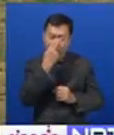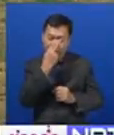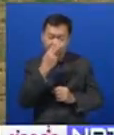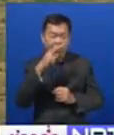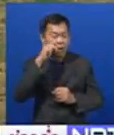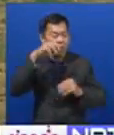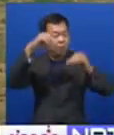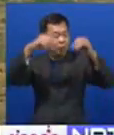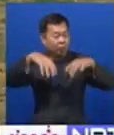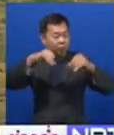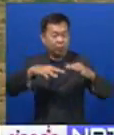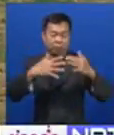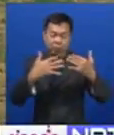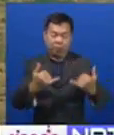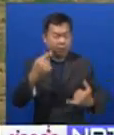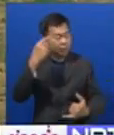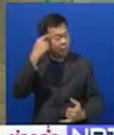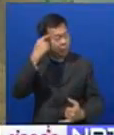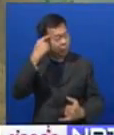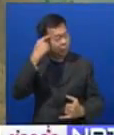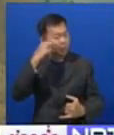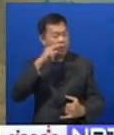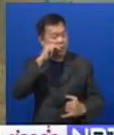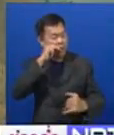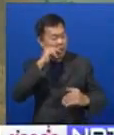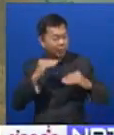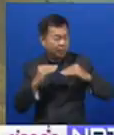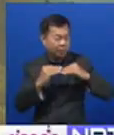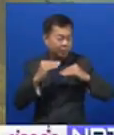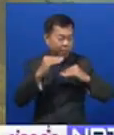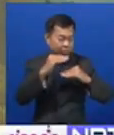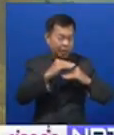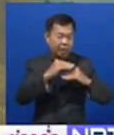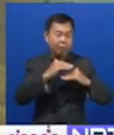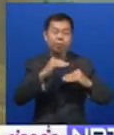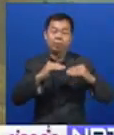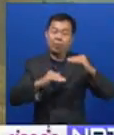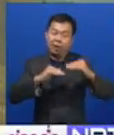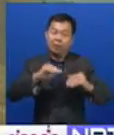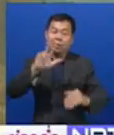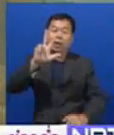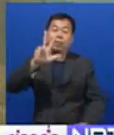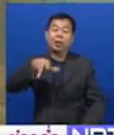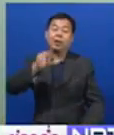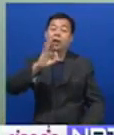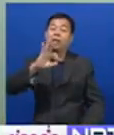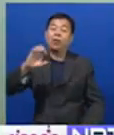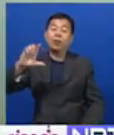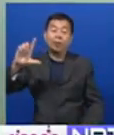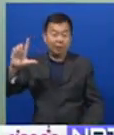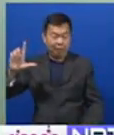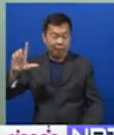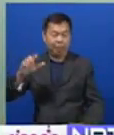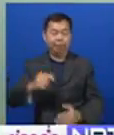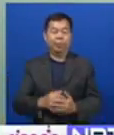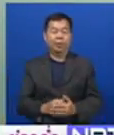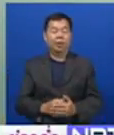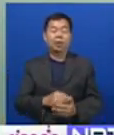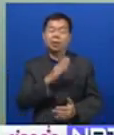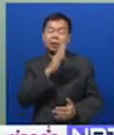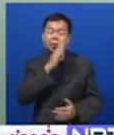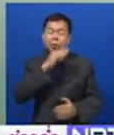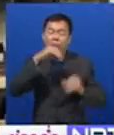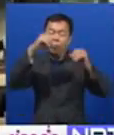นี้ก็เชื่อว่าจะมีปริมาณน้ำเพิ่มขึ้นจากที่คาดการเป็น 3,937 ล้านลูกบาศก์เมตรและถ้าปริมาณฝนเป็นเ